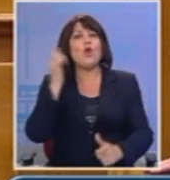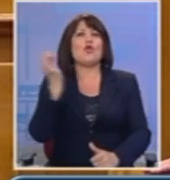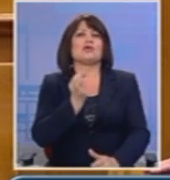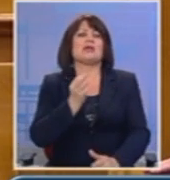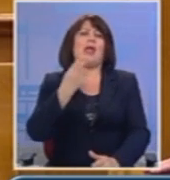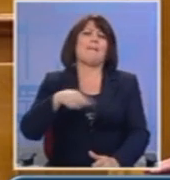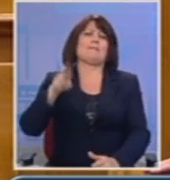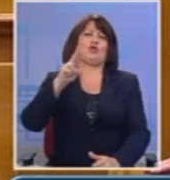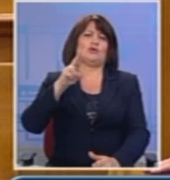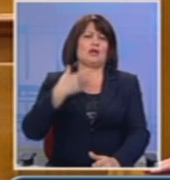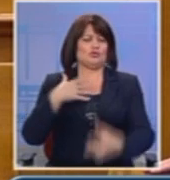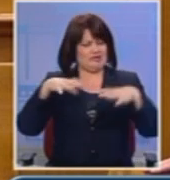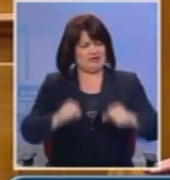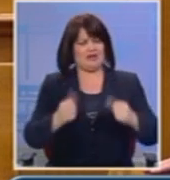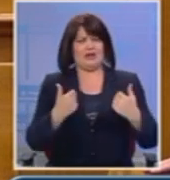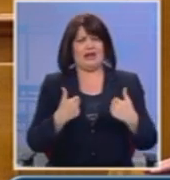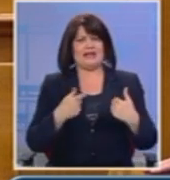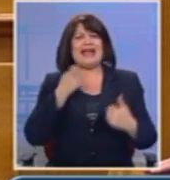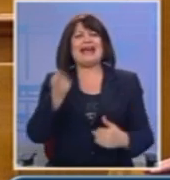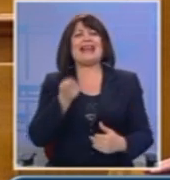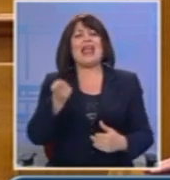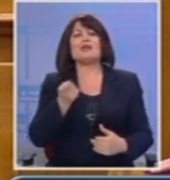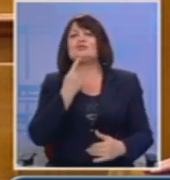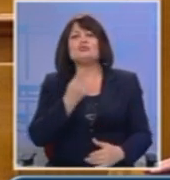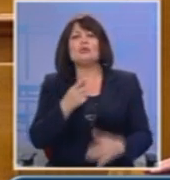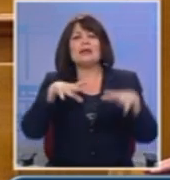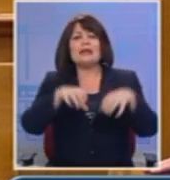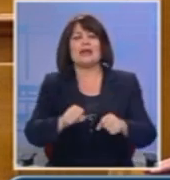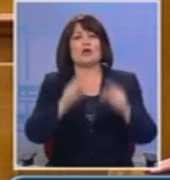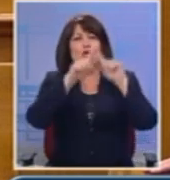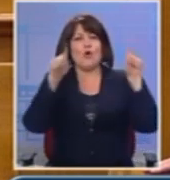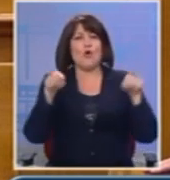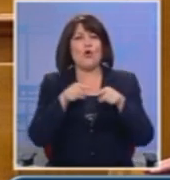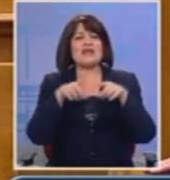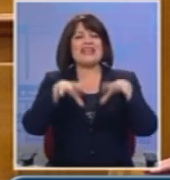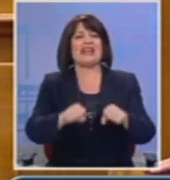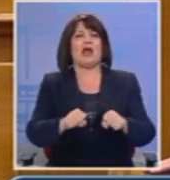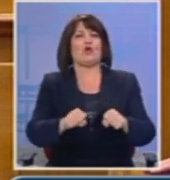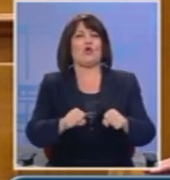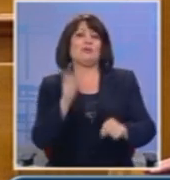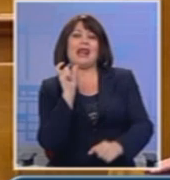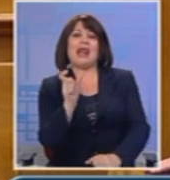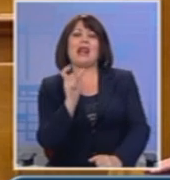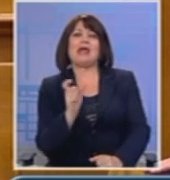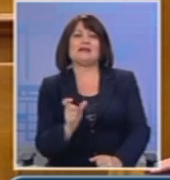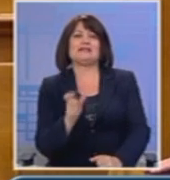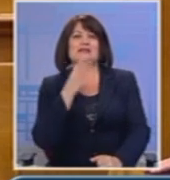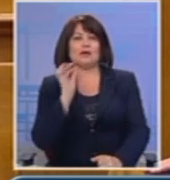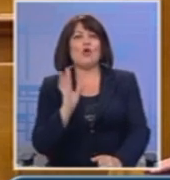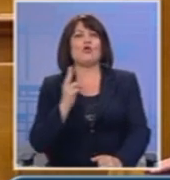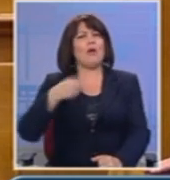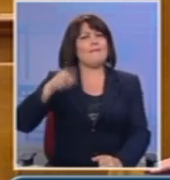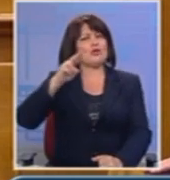επιτόκια γ αυτό το χρέος λέγεται κυρίαρχο και τα ομόλογα κυρίαρχα στις περισσότερες γλώσσες